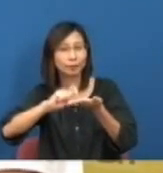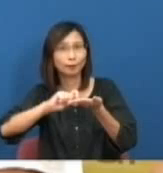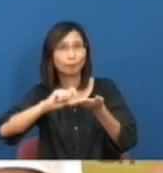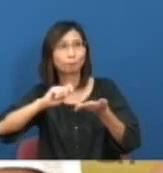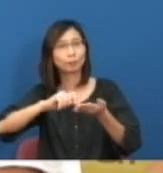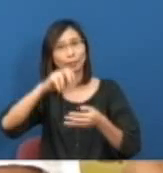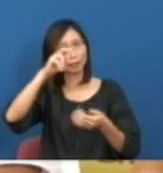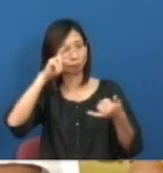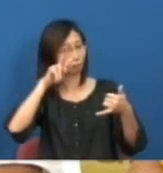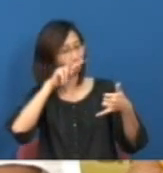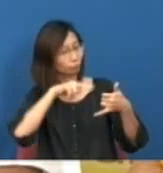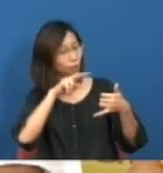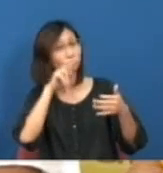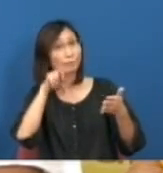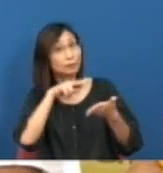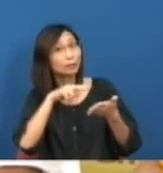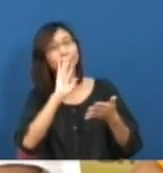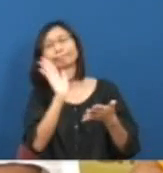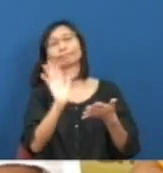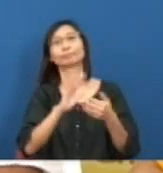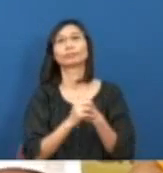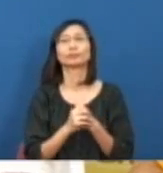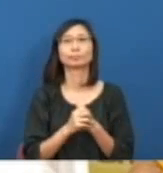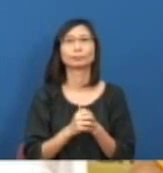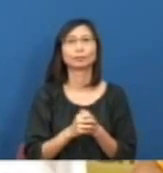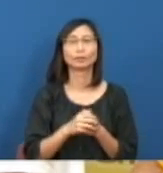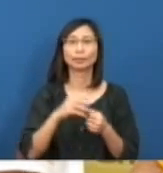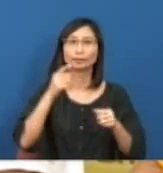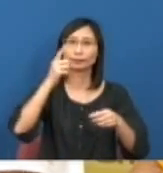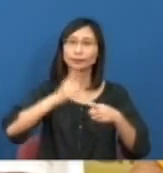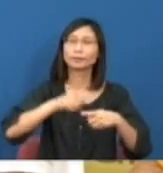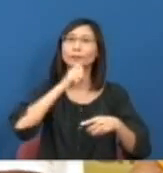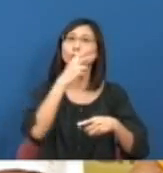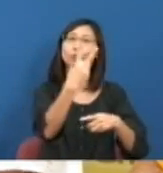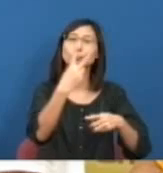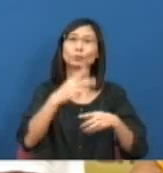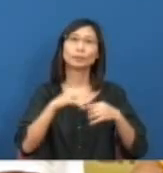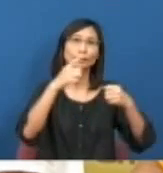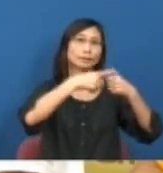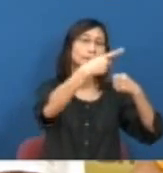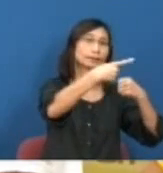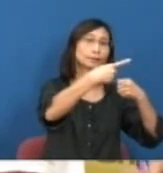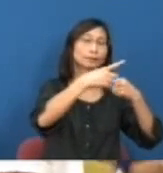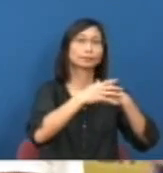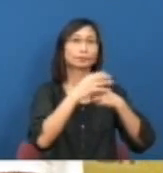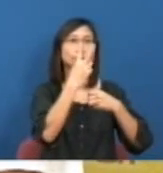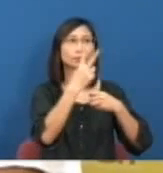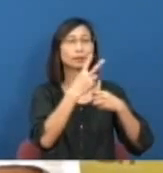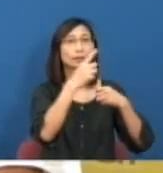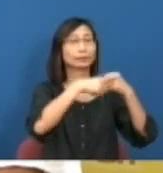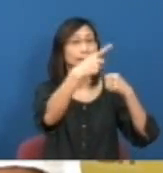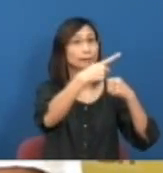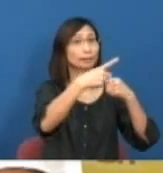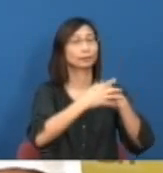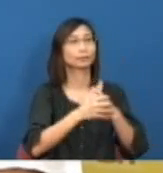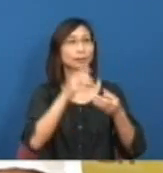係。咁當然我其實有兩本書，一本咧就明報出嘅所謂守護者，一本就係、